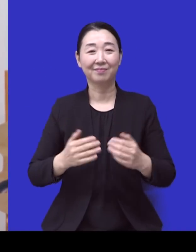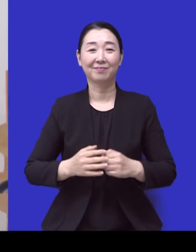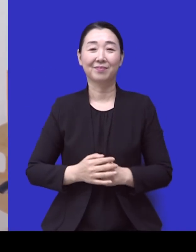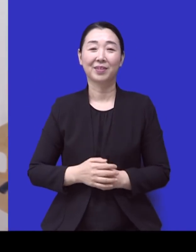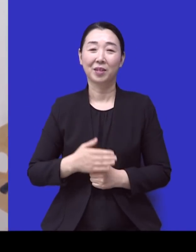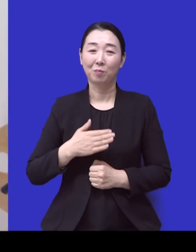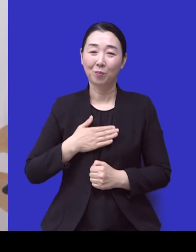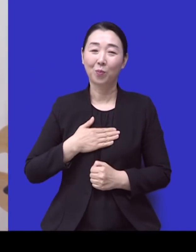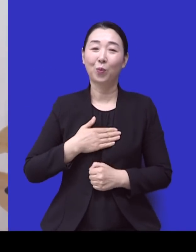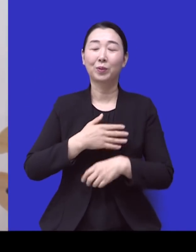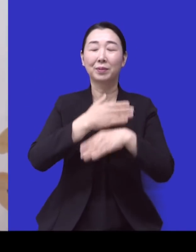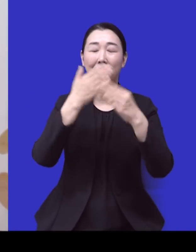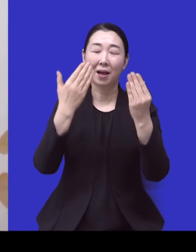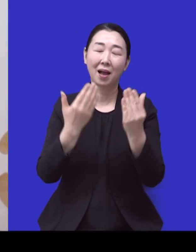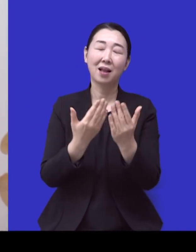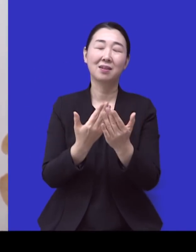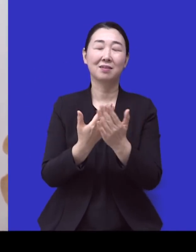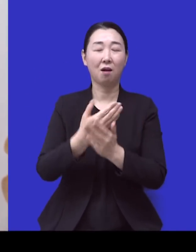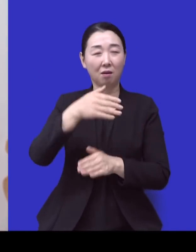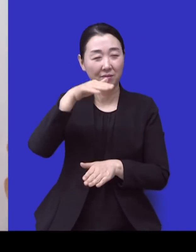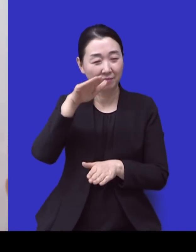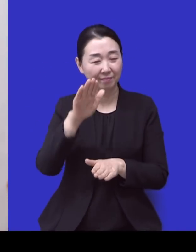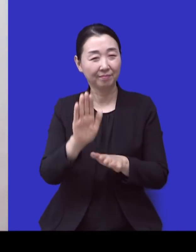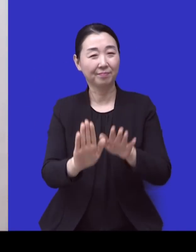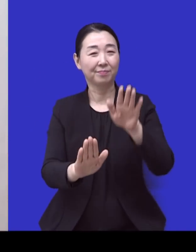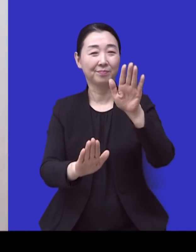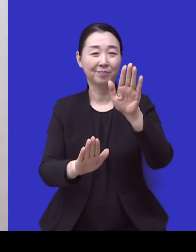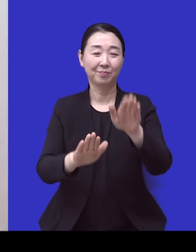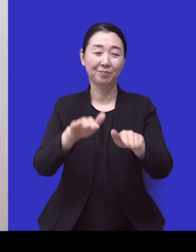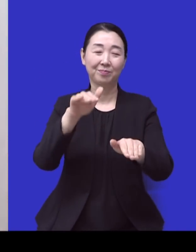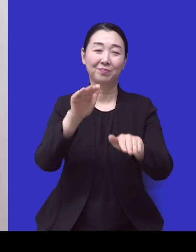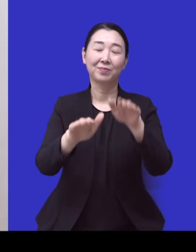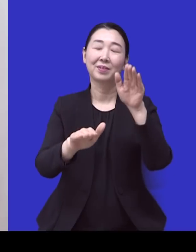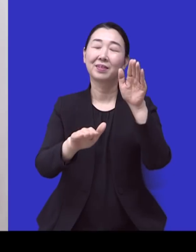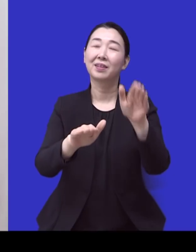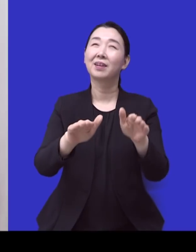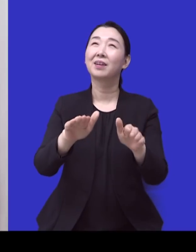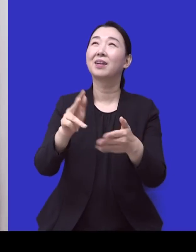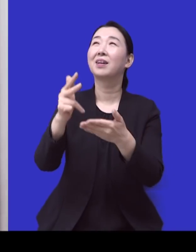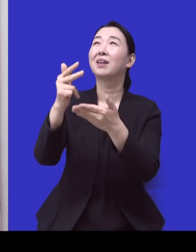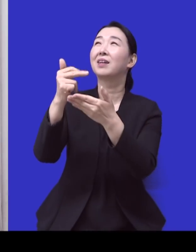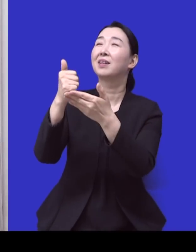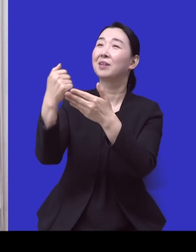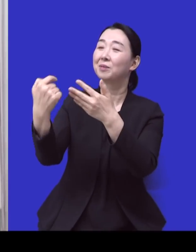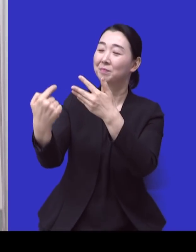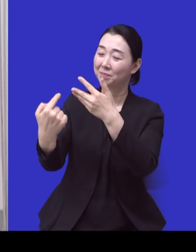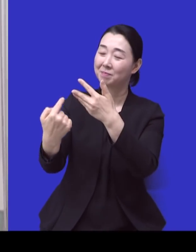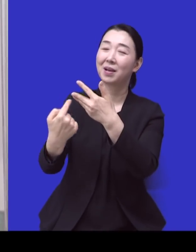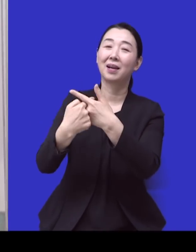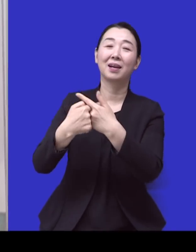사랑하시는 나의 모든 발걸음 주가